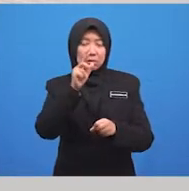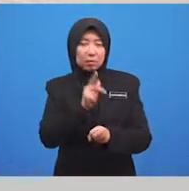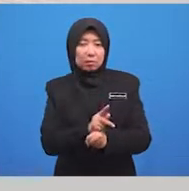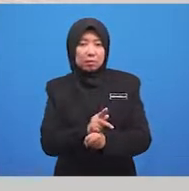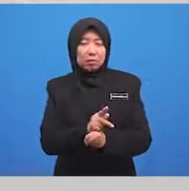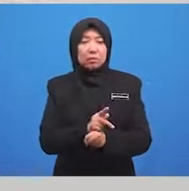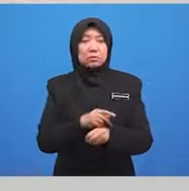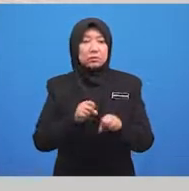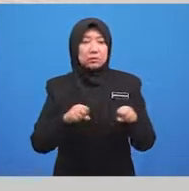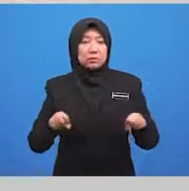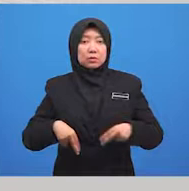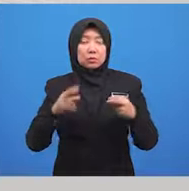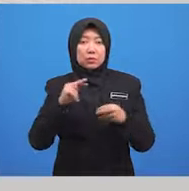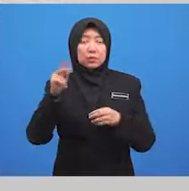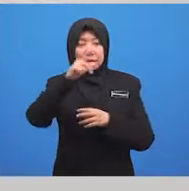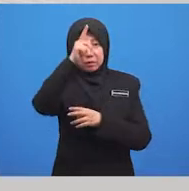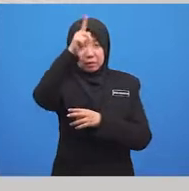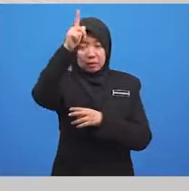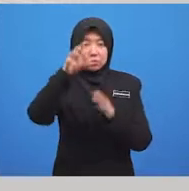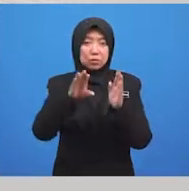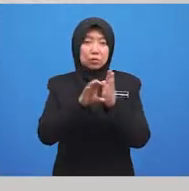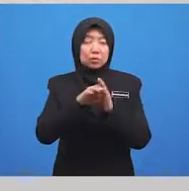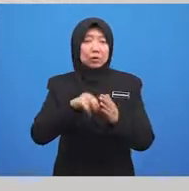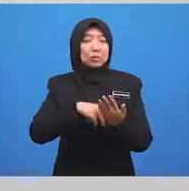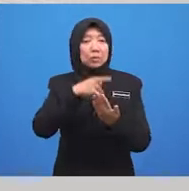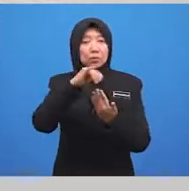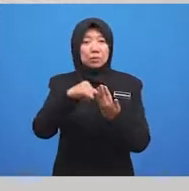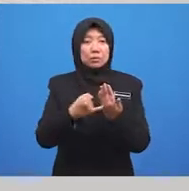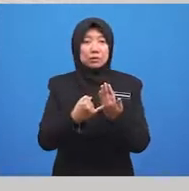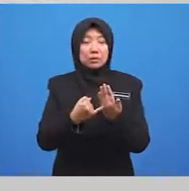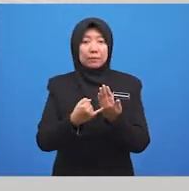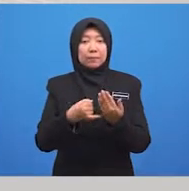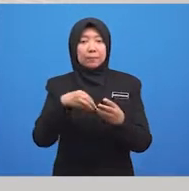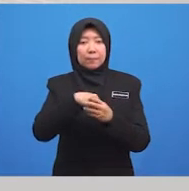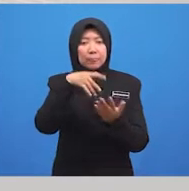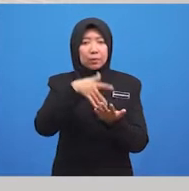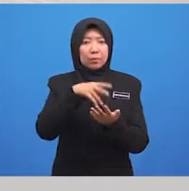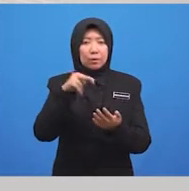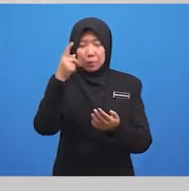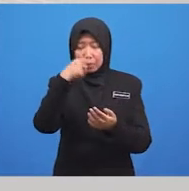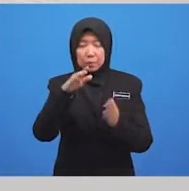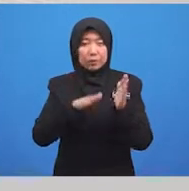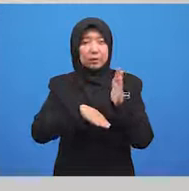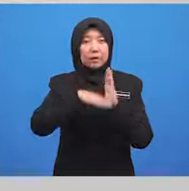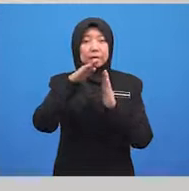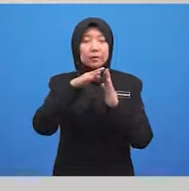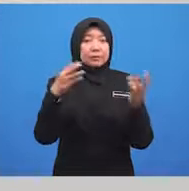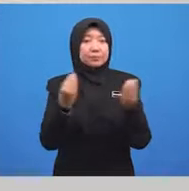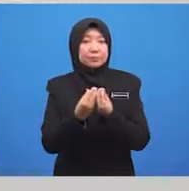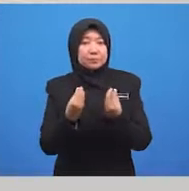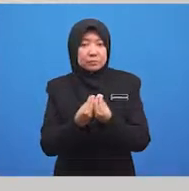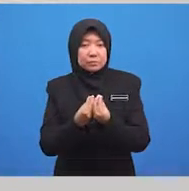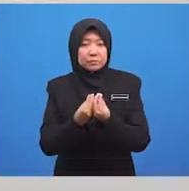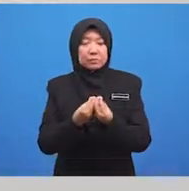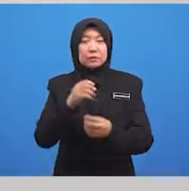spesies hidupan liar. Contohnya, projek pembiakan dalam kurungan untuk meningkatkan populasi